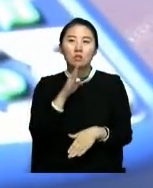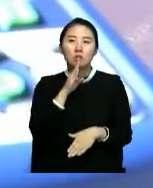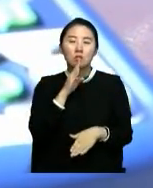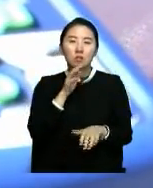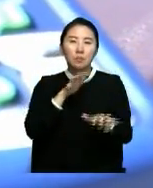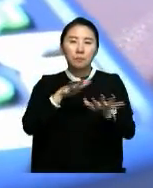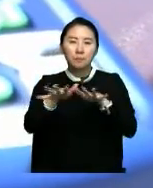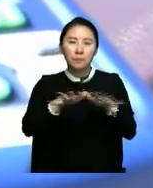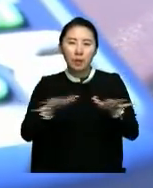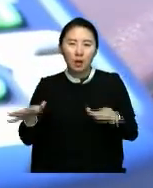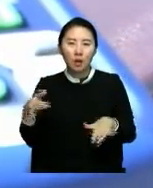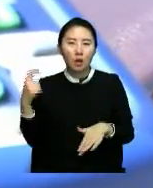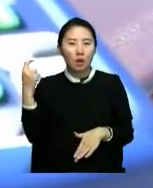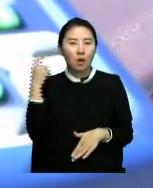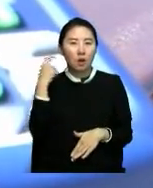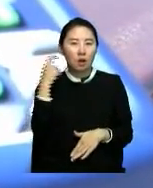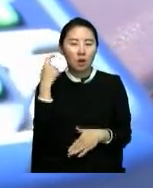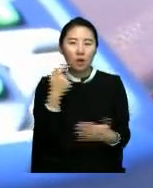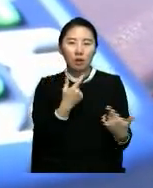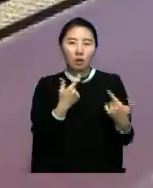지진이 일어나는 것 같아요. 땡긋이는